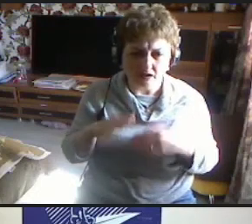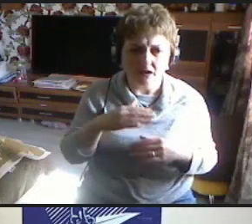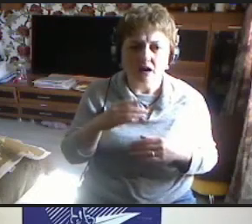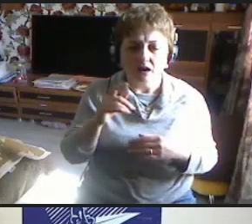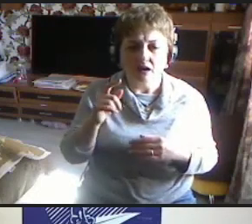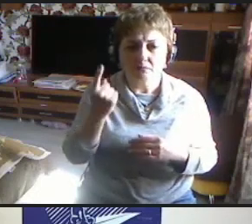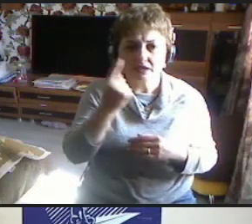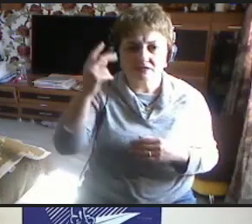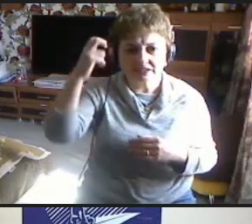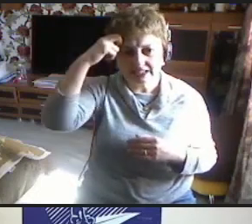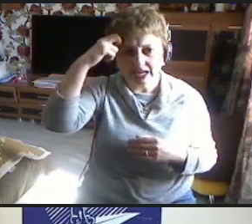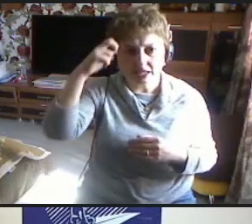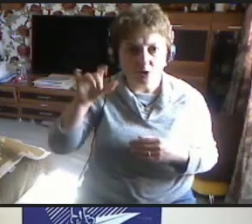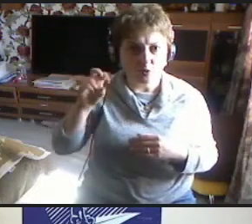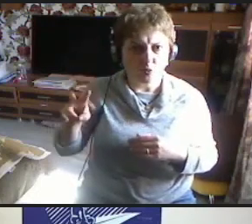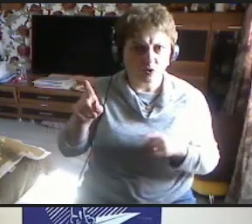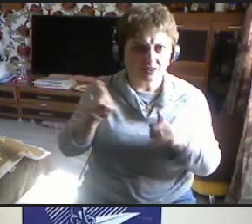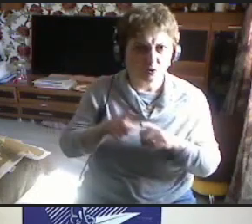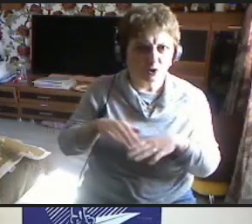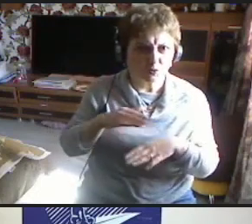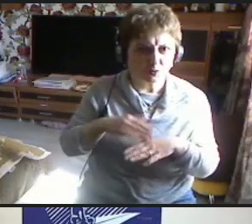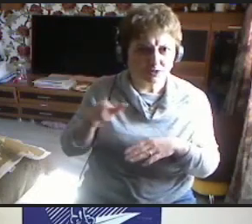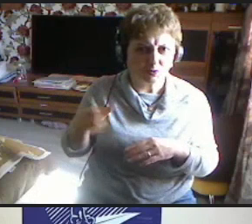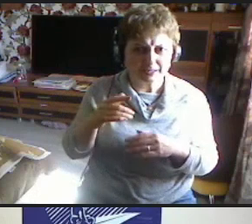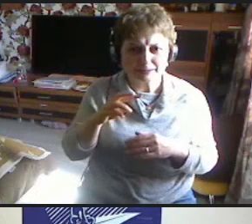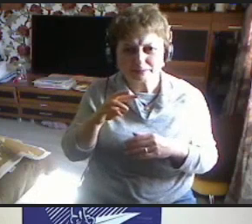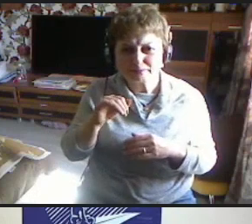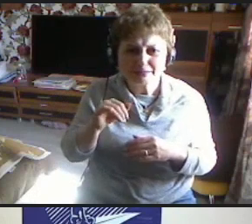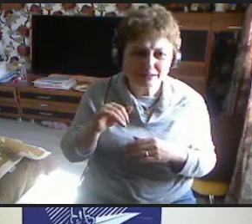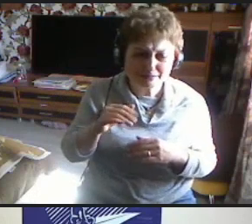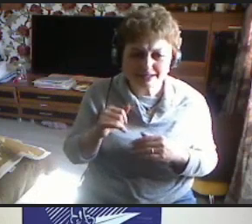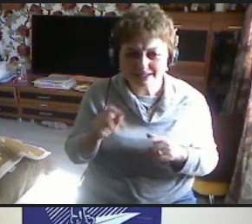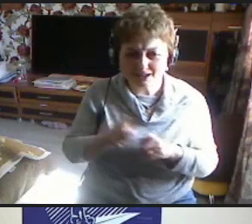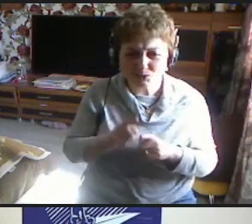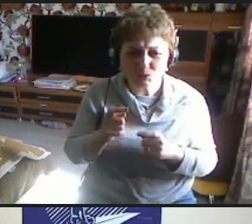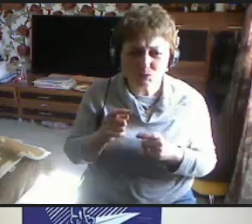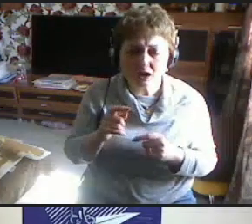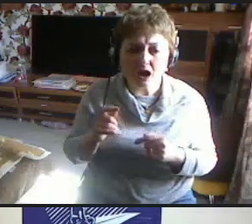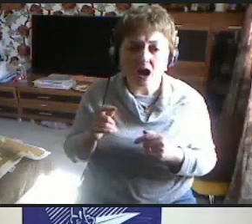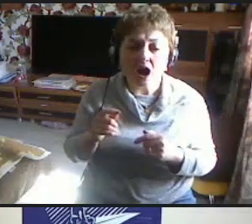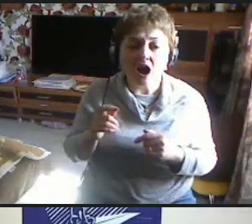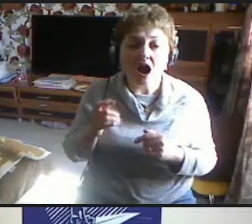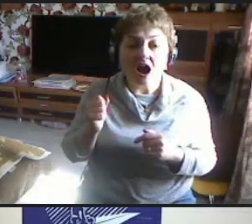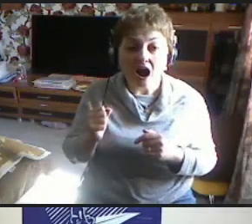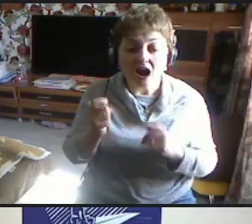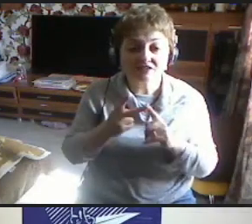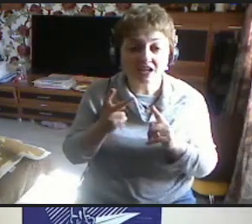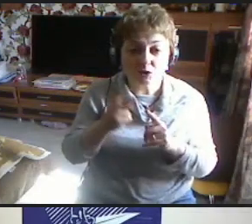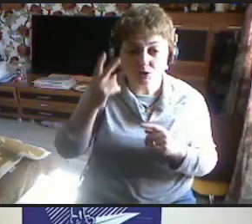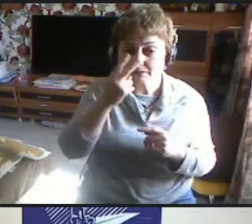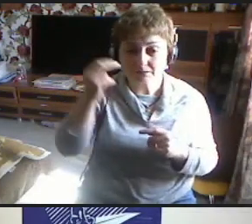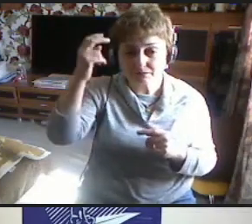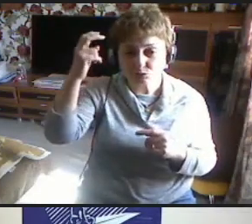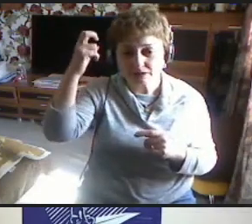он такой добренький, он такой ми-ми-ми-ми-ми-ми, прямо он тю-тю. Вот. А второй стереотип, ну да, как бы,